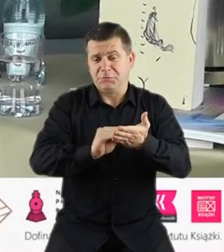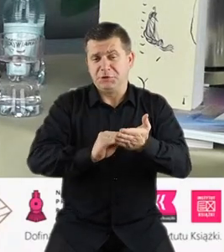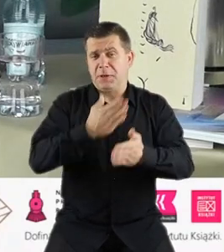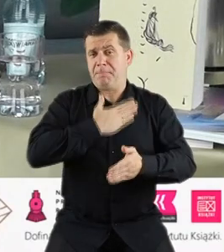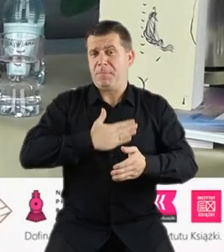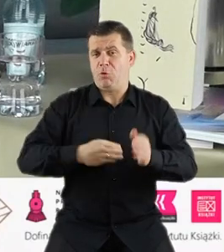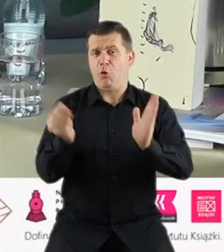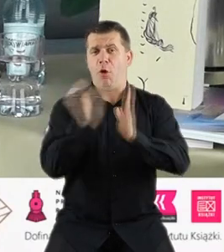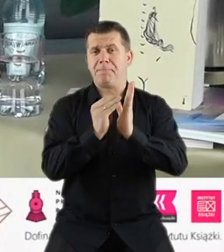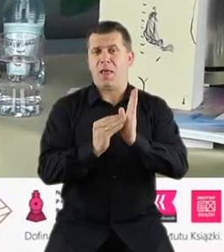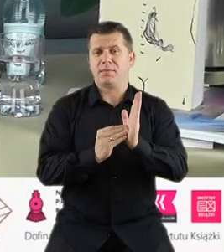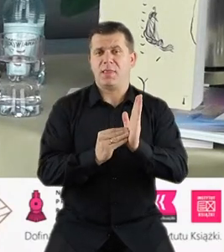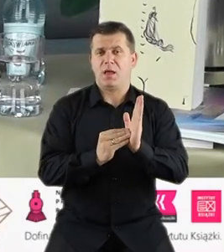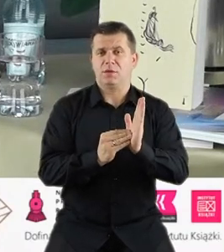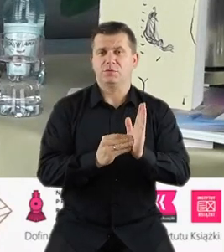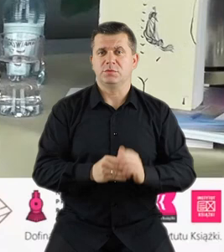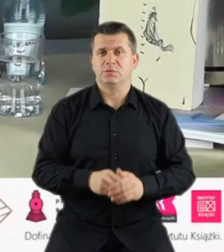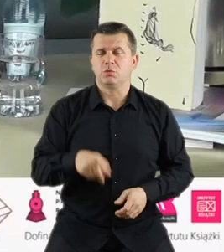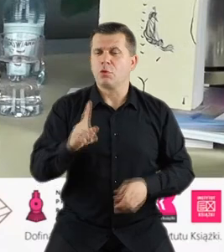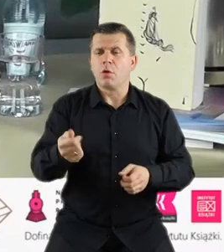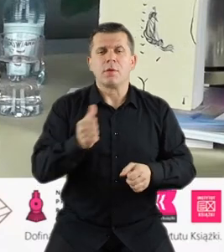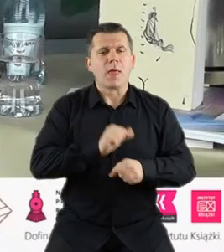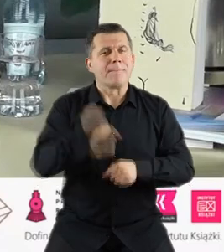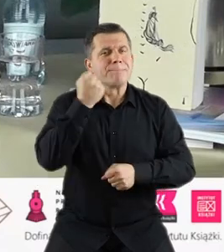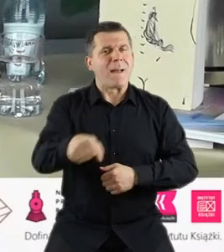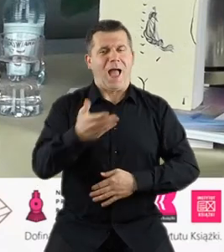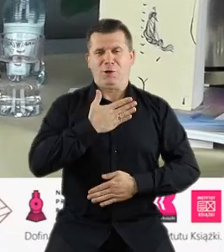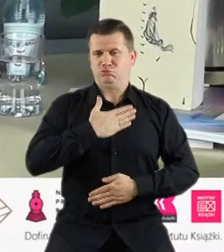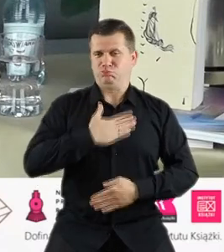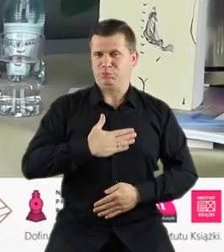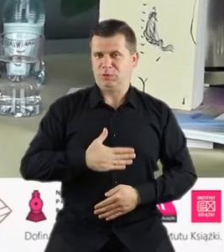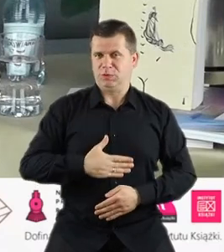komentarz i to jest niezwykle miłe.